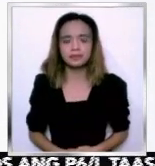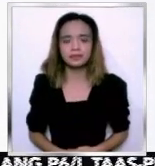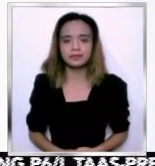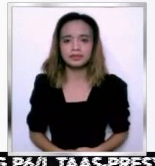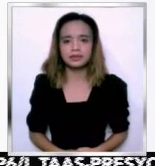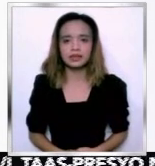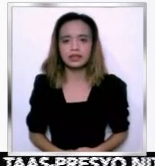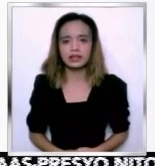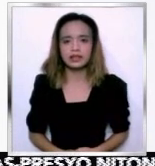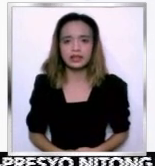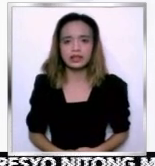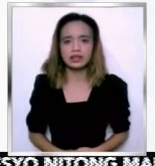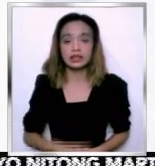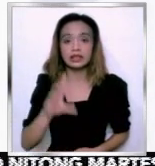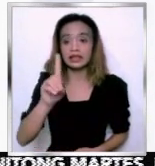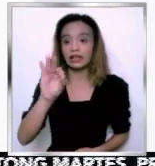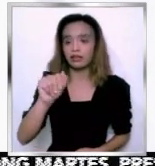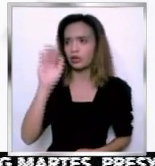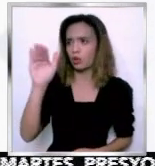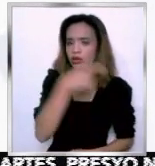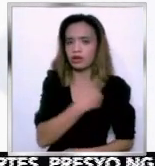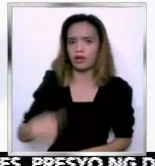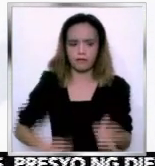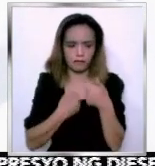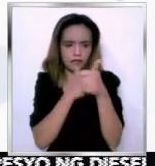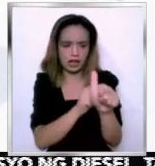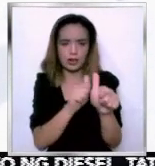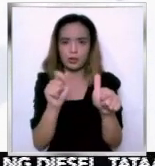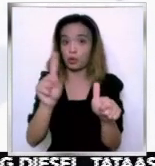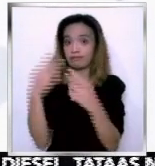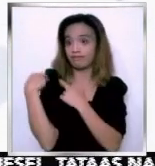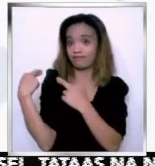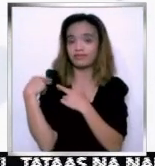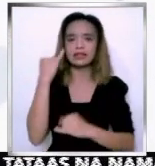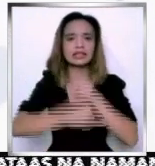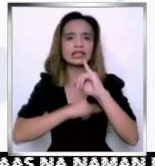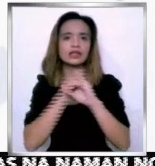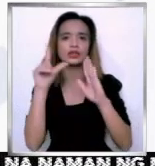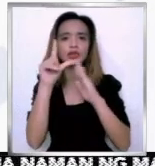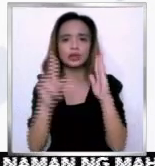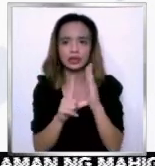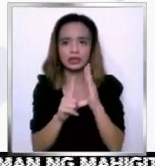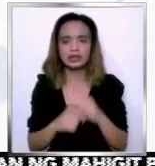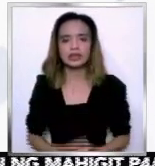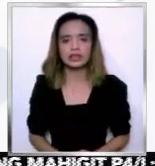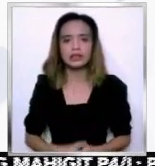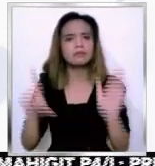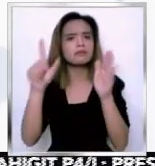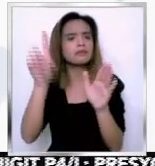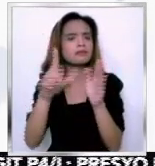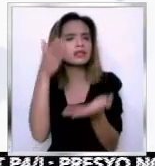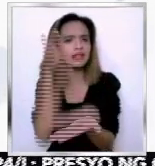Unang nanawagan ang DFA sa China na sundin ang mga obligasyon nito sa ilalim ng international law, tumigil sa ilegal at